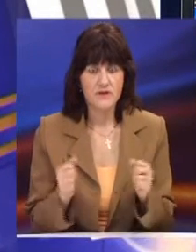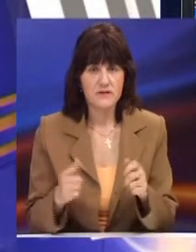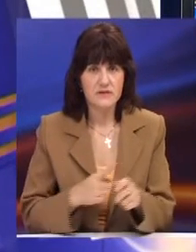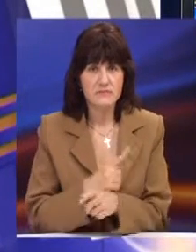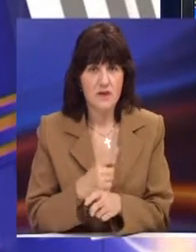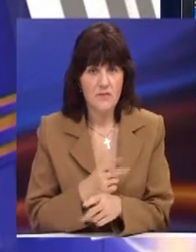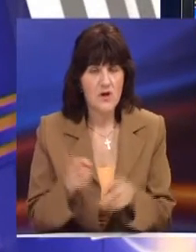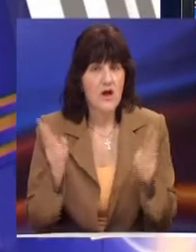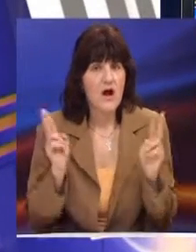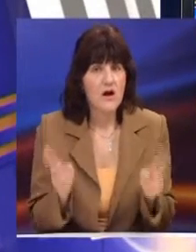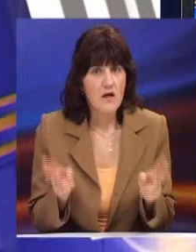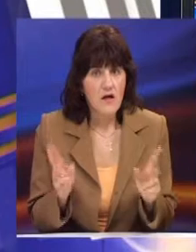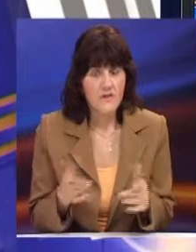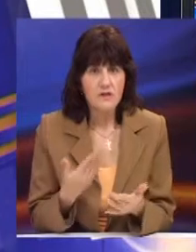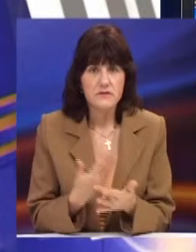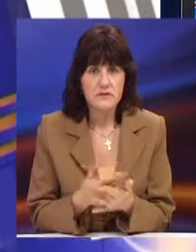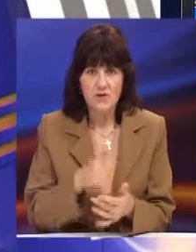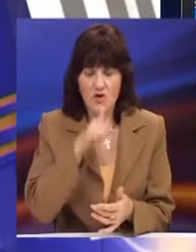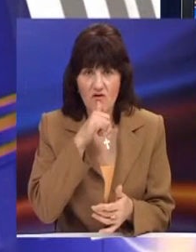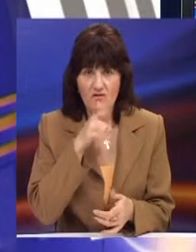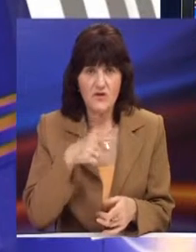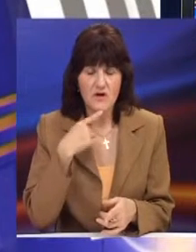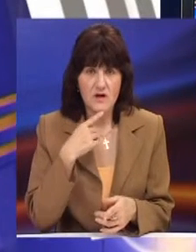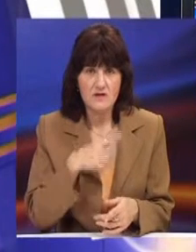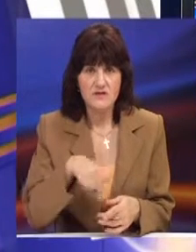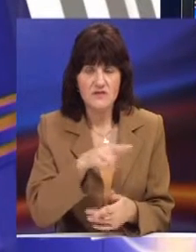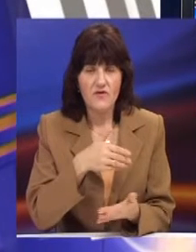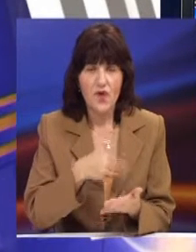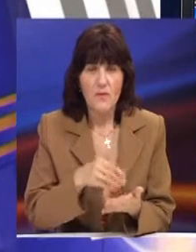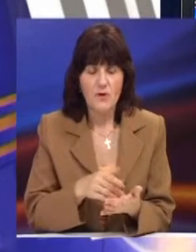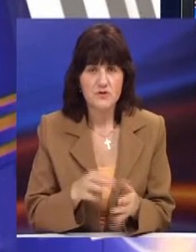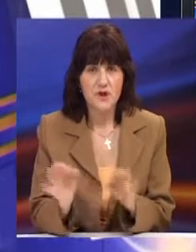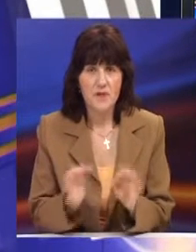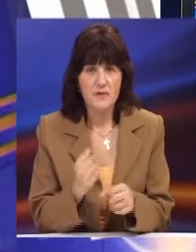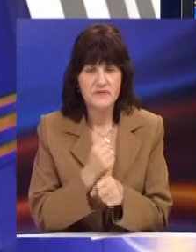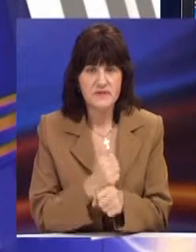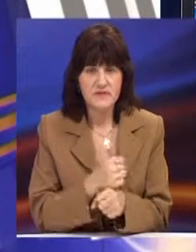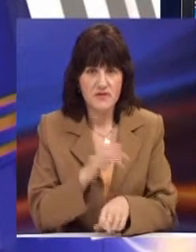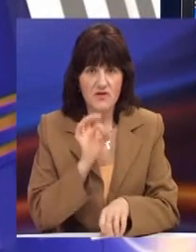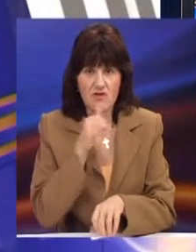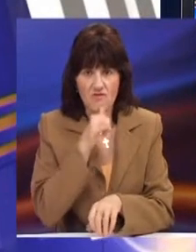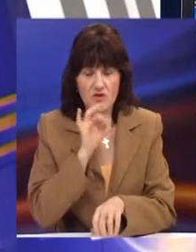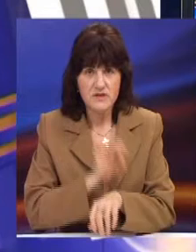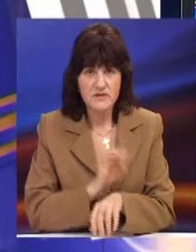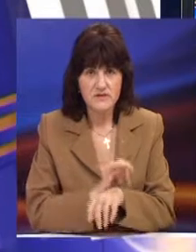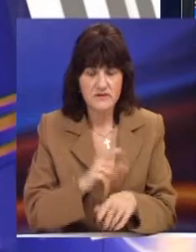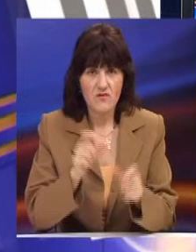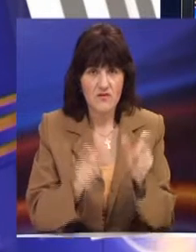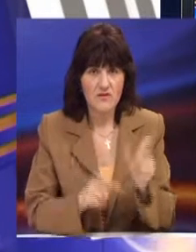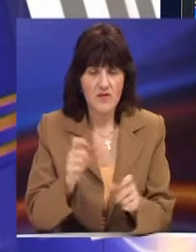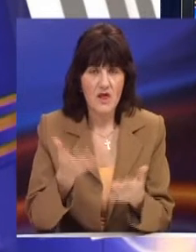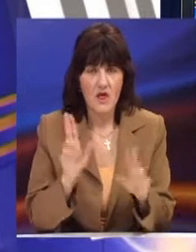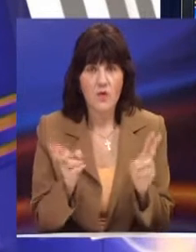Nastupajući zimski period može biti veoma hladan, zato iz vodovoda preporučuju da potrošači na vreme pristupe zaštiti vodomera i unutrašnjih